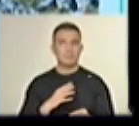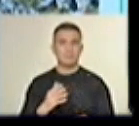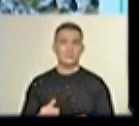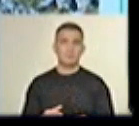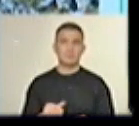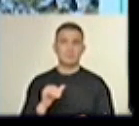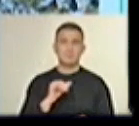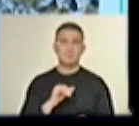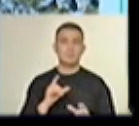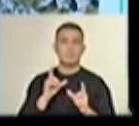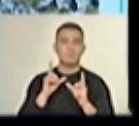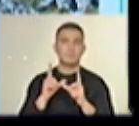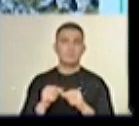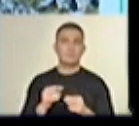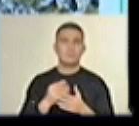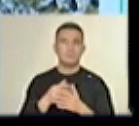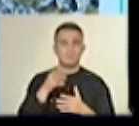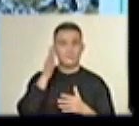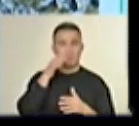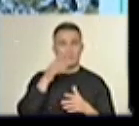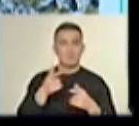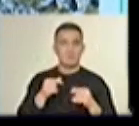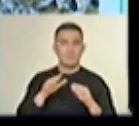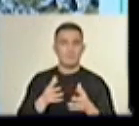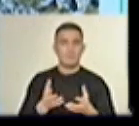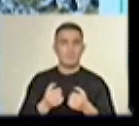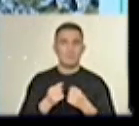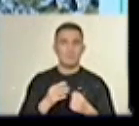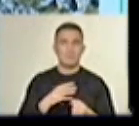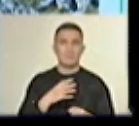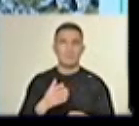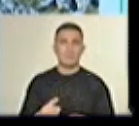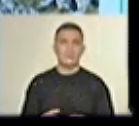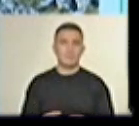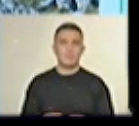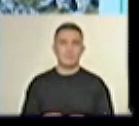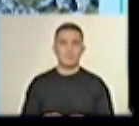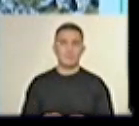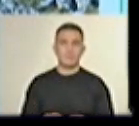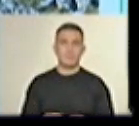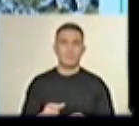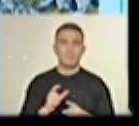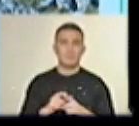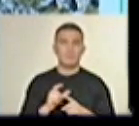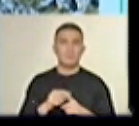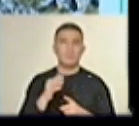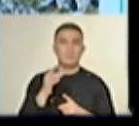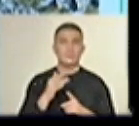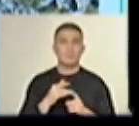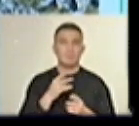Куда пошла жена за водой? К болоту, к реке или к озеру?